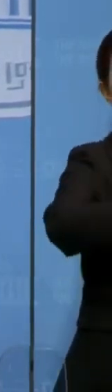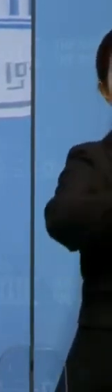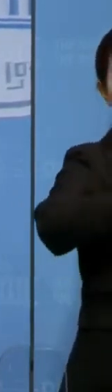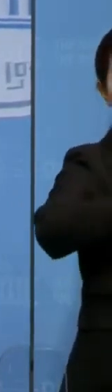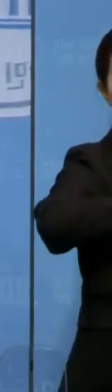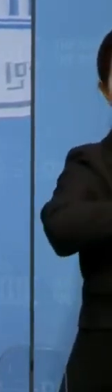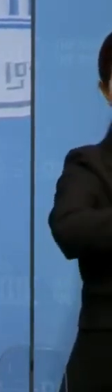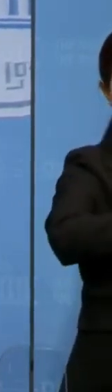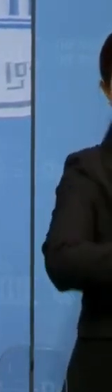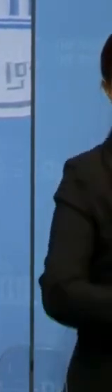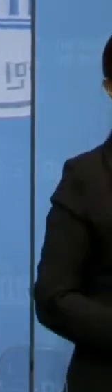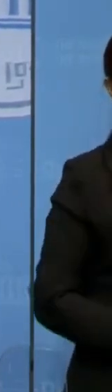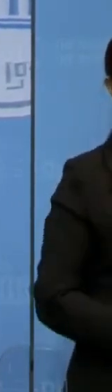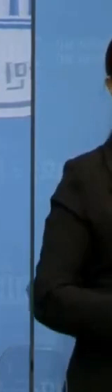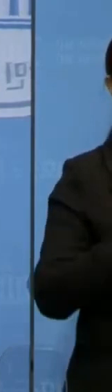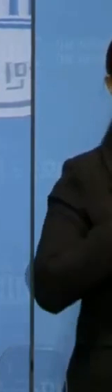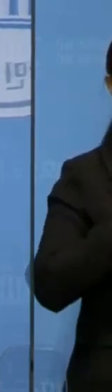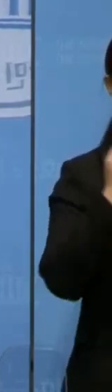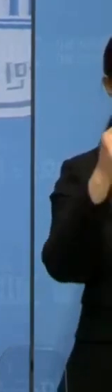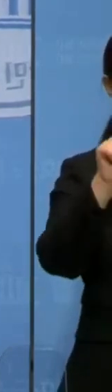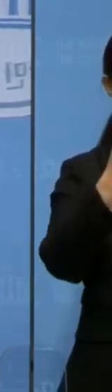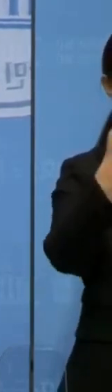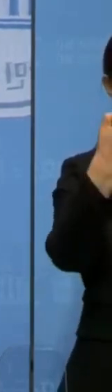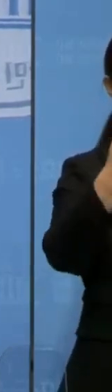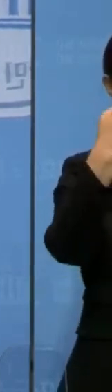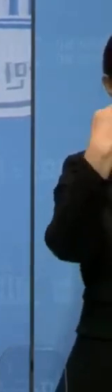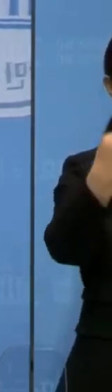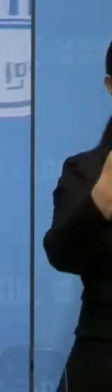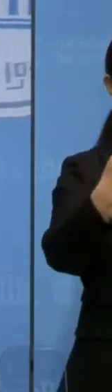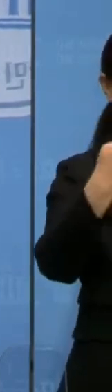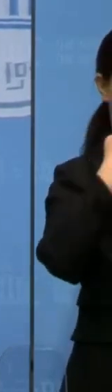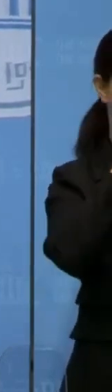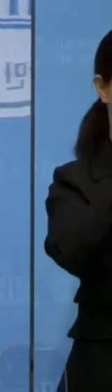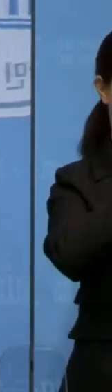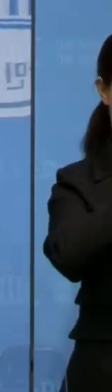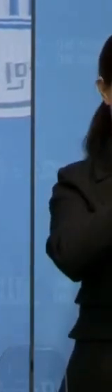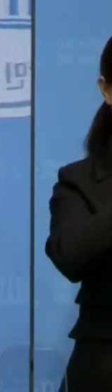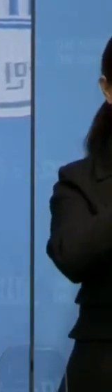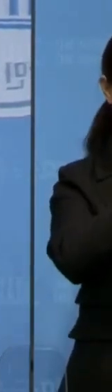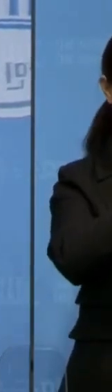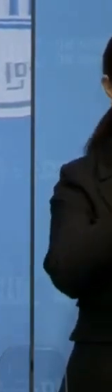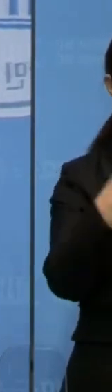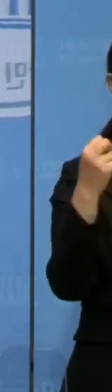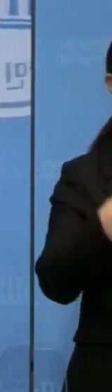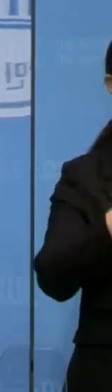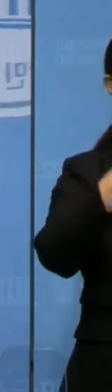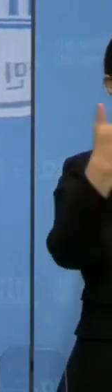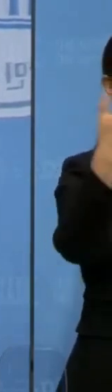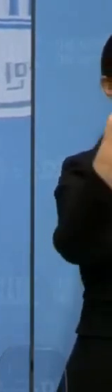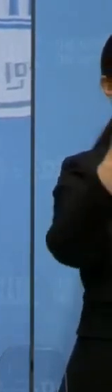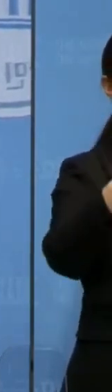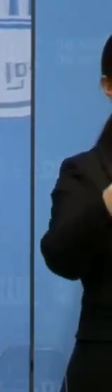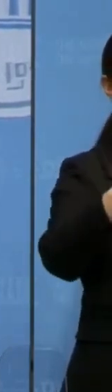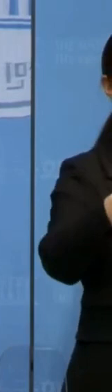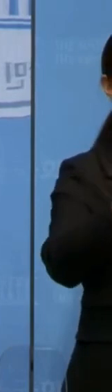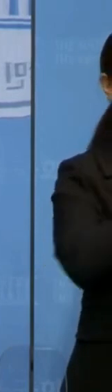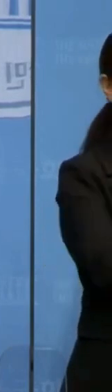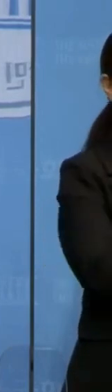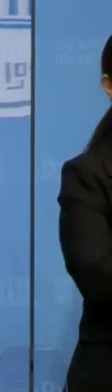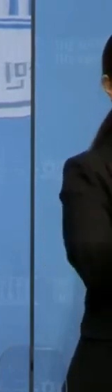우리에겐 170 3명의 국회의원과 80만 권리 당원 400만 당원이